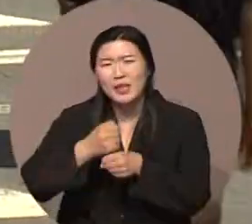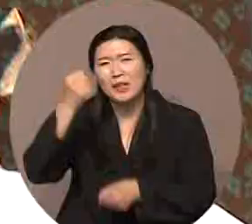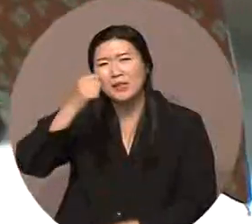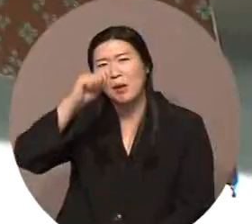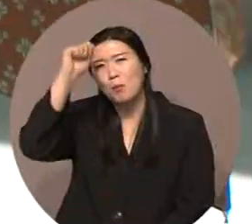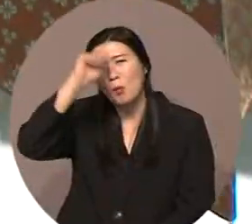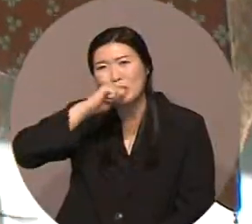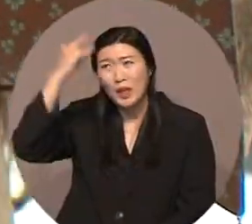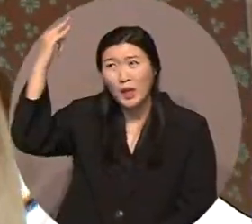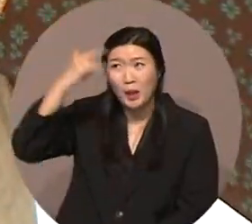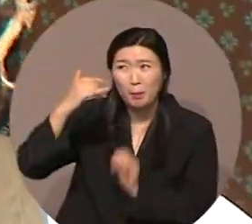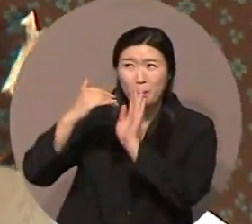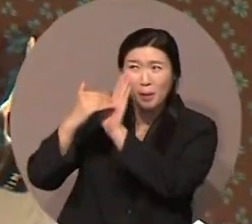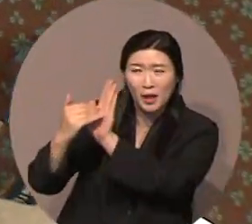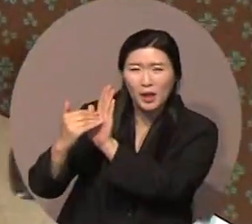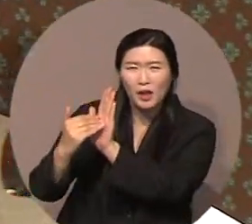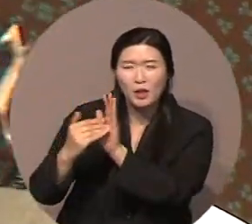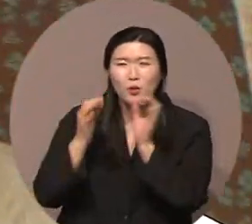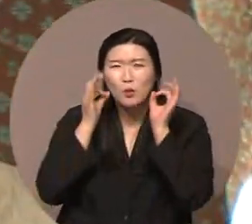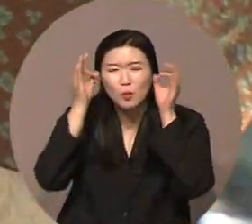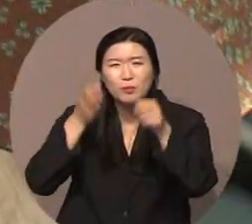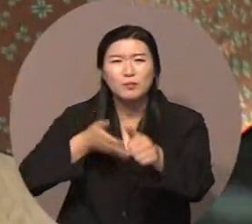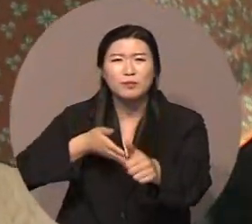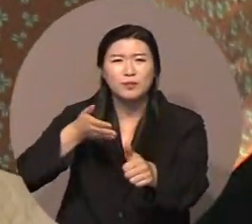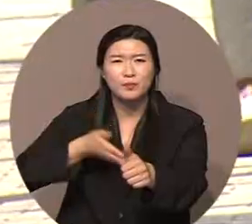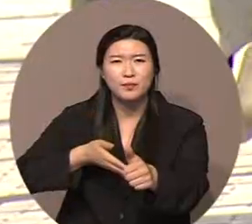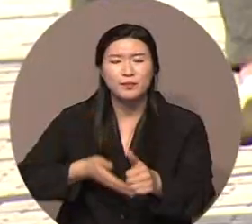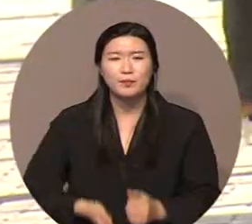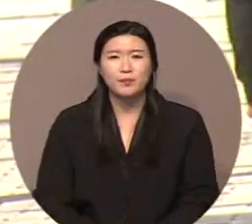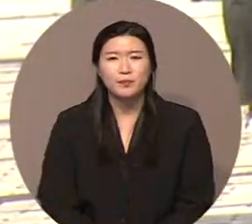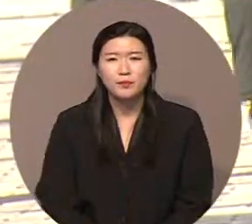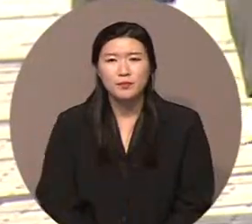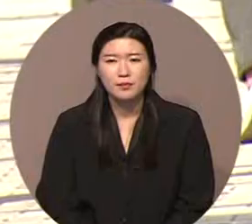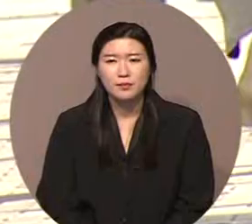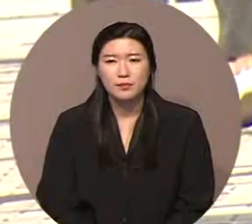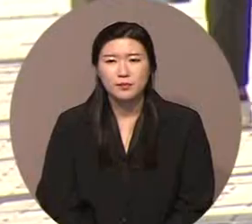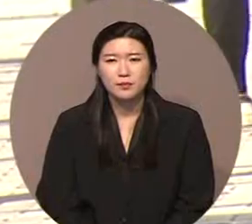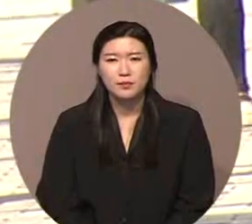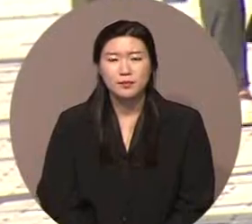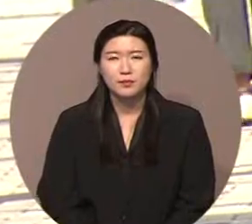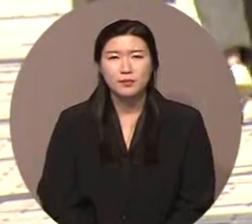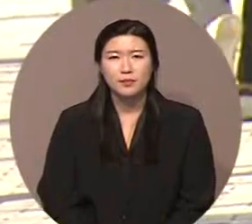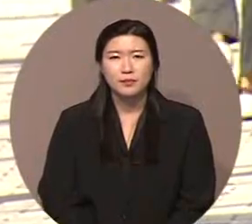등에 햇볕을 차단해줄 것을 권장했습니다. MBC 뉴스 고병권입니다.